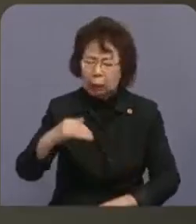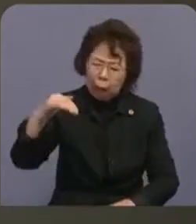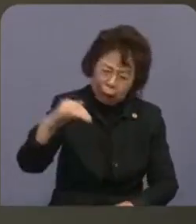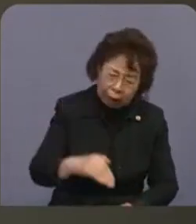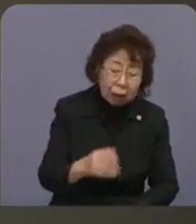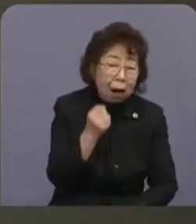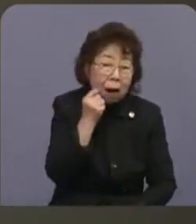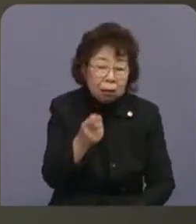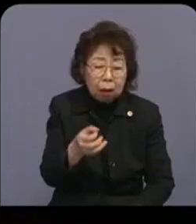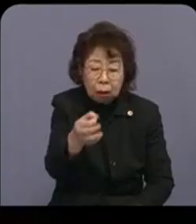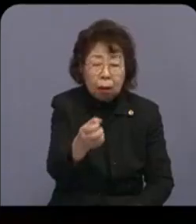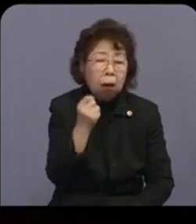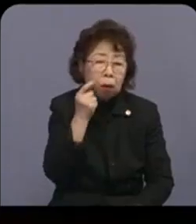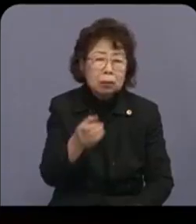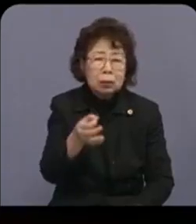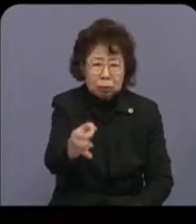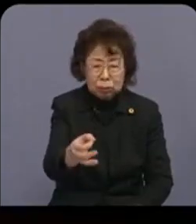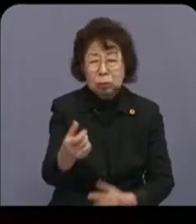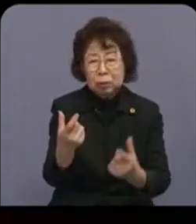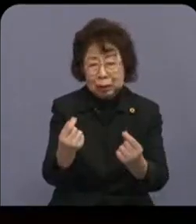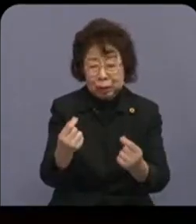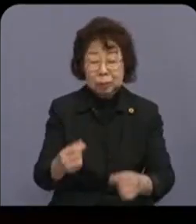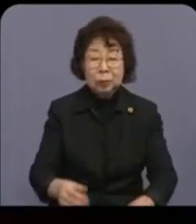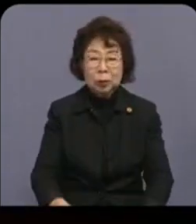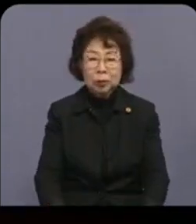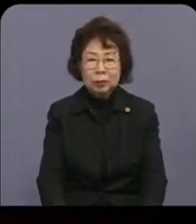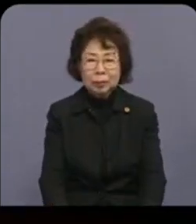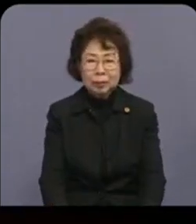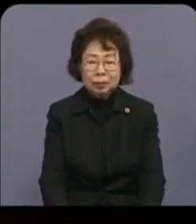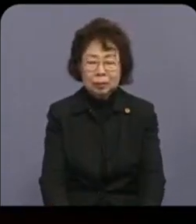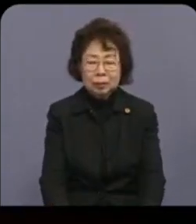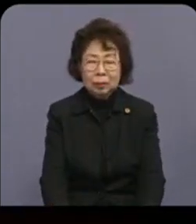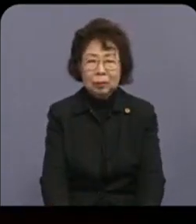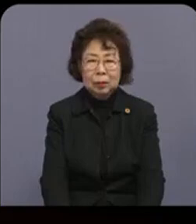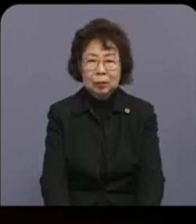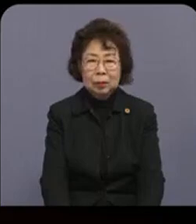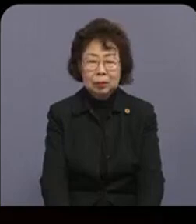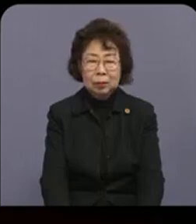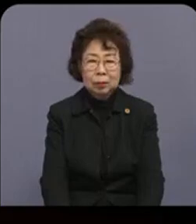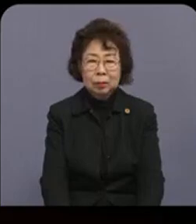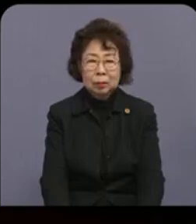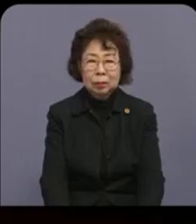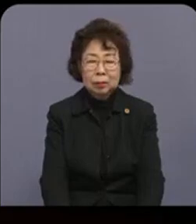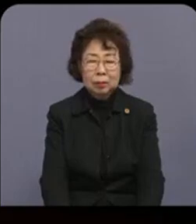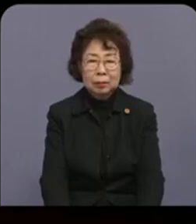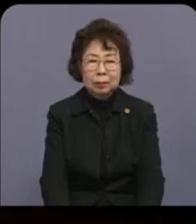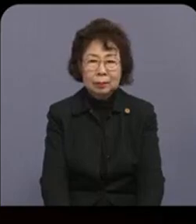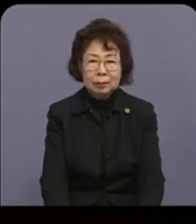월세로 사는 것으로 나타났습니다. KBS 뉴스 황현규입니다.